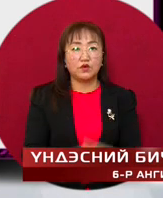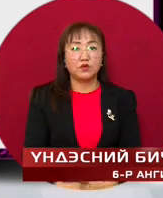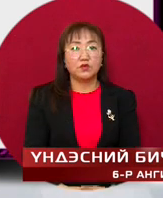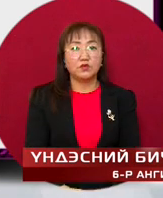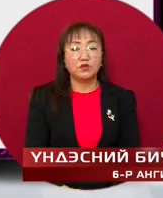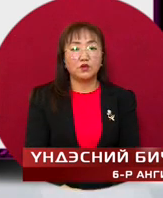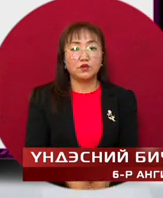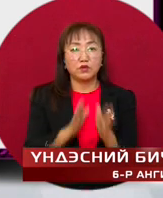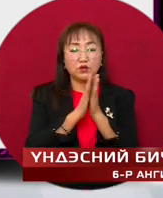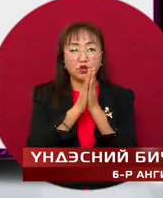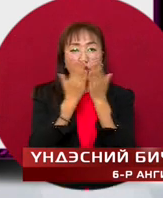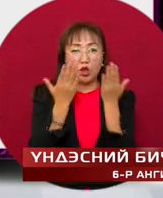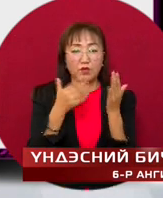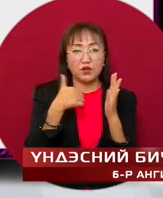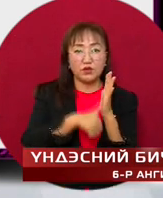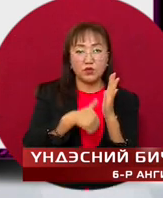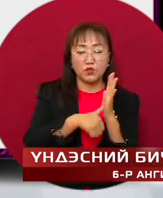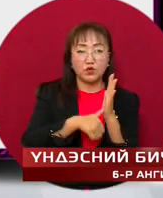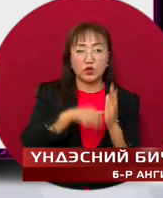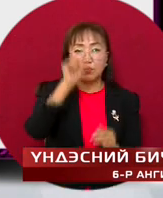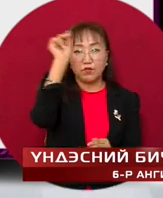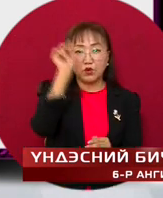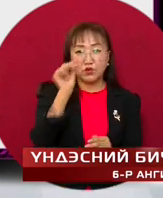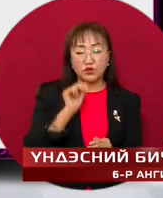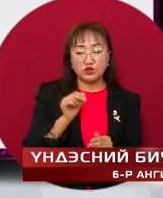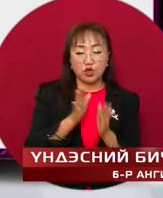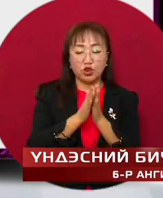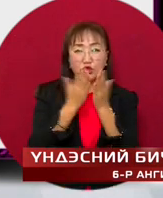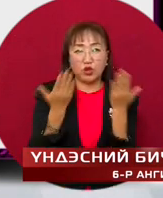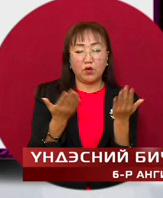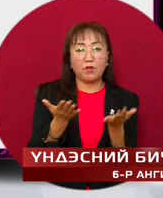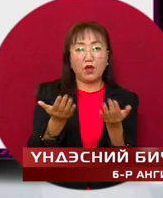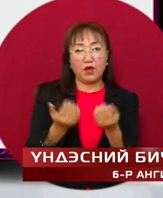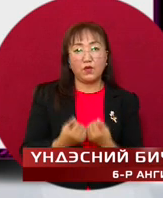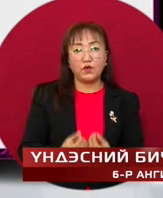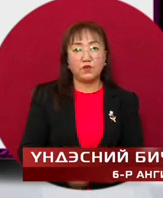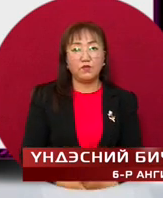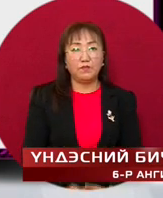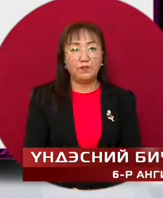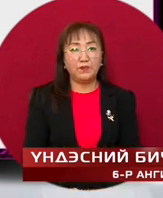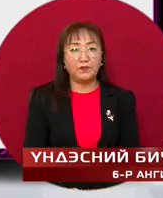Номын дэлгүүрээс үндэсний бичгийн ном авав.